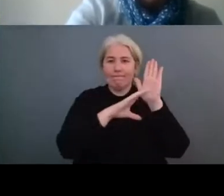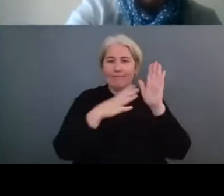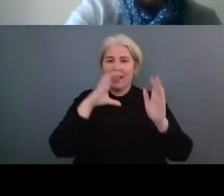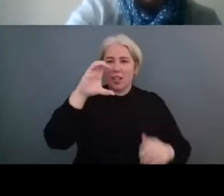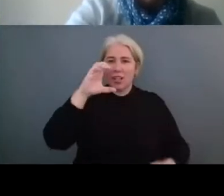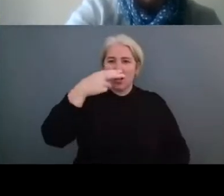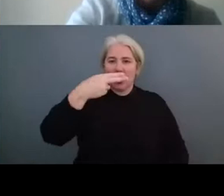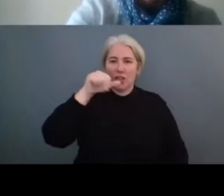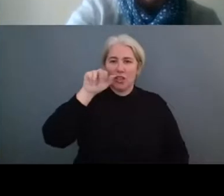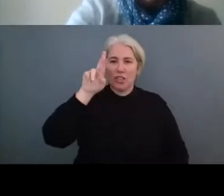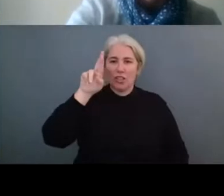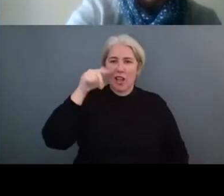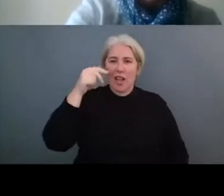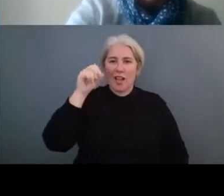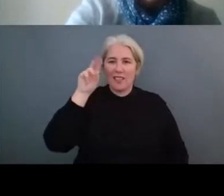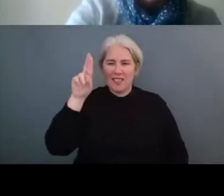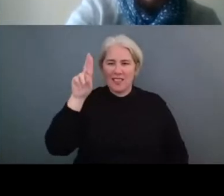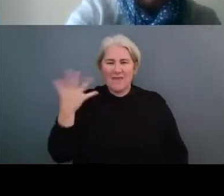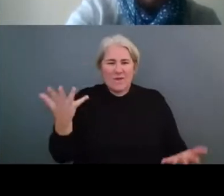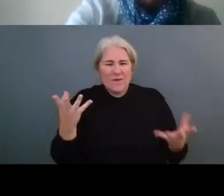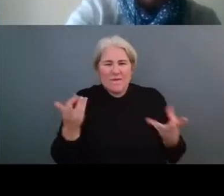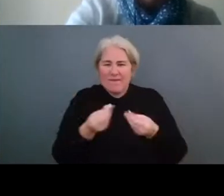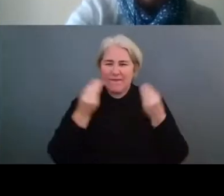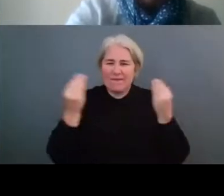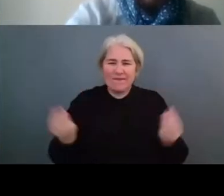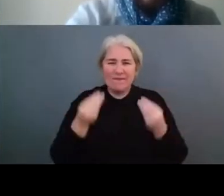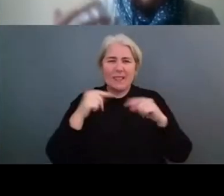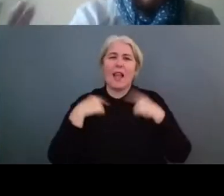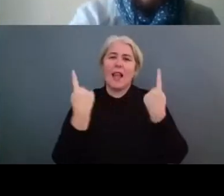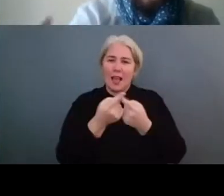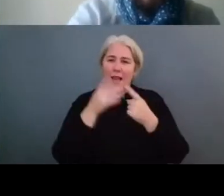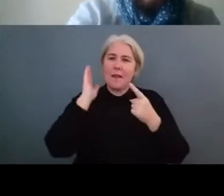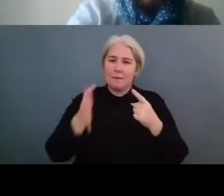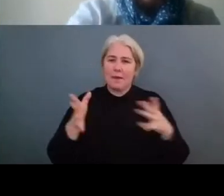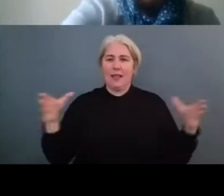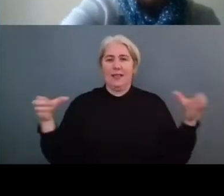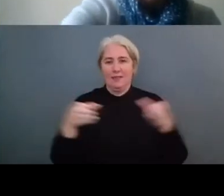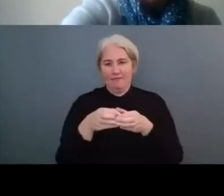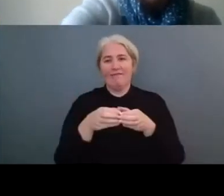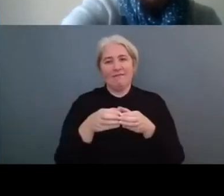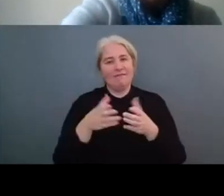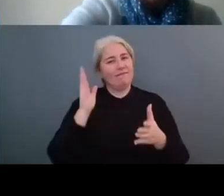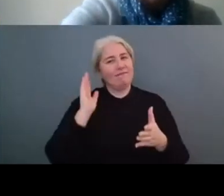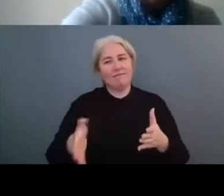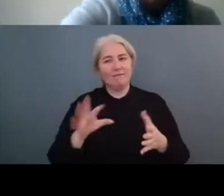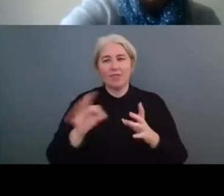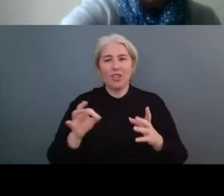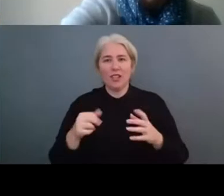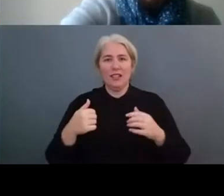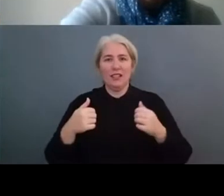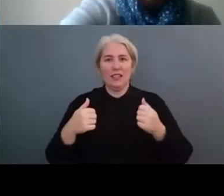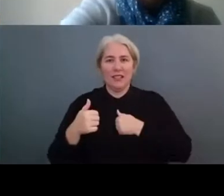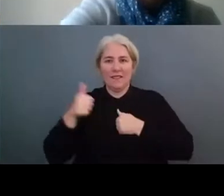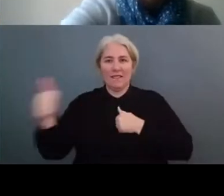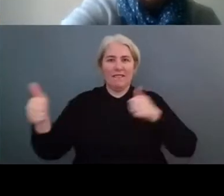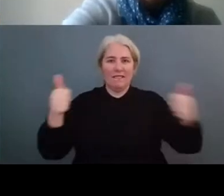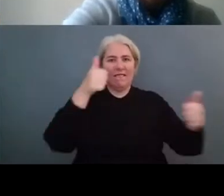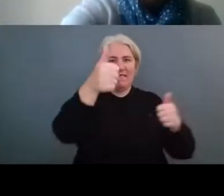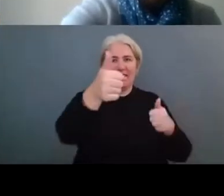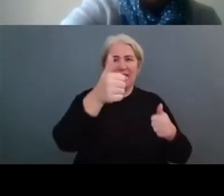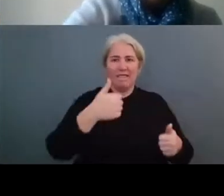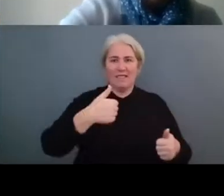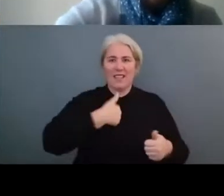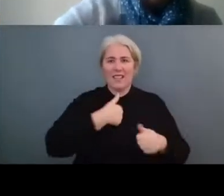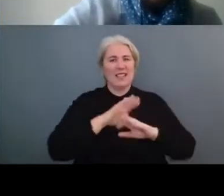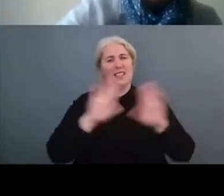somme d'actions en silo. Chacun dans son coin. Voilà, la conférence de ces deux jours est un peu le reflet de ça, c'est